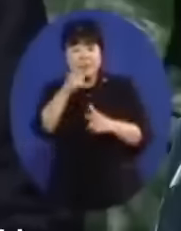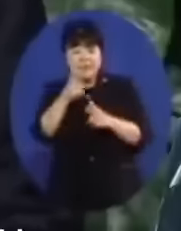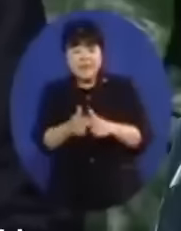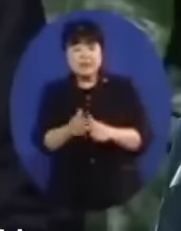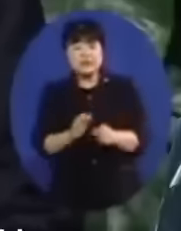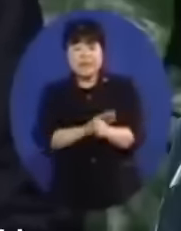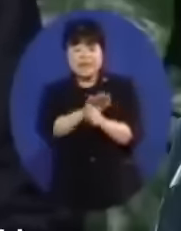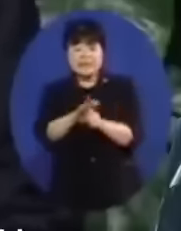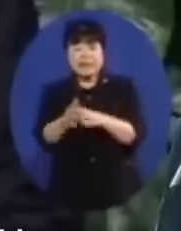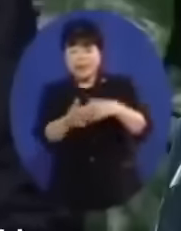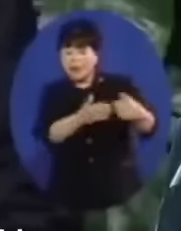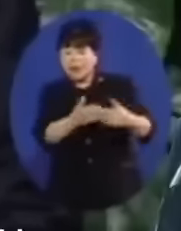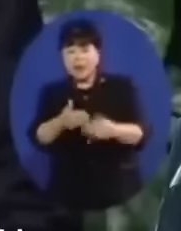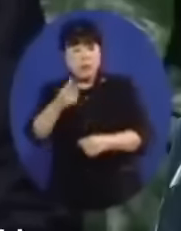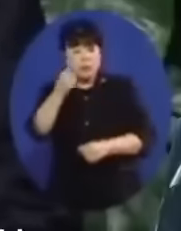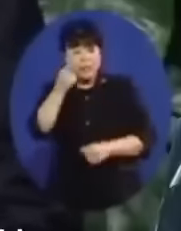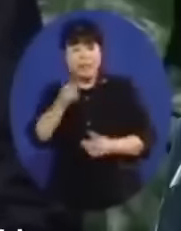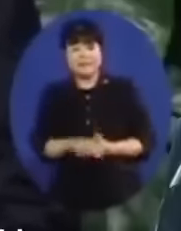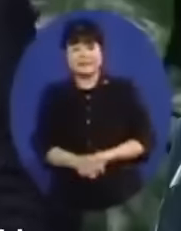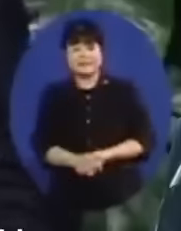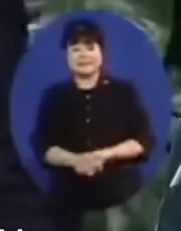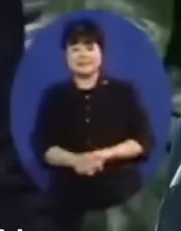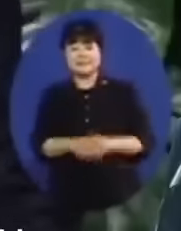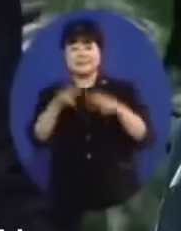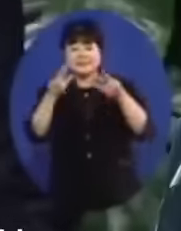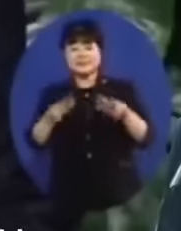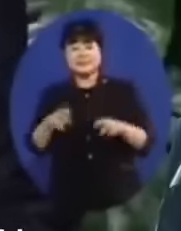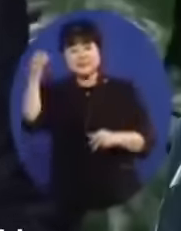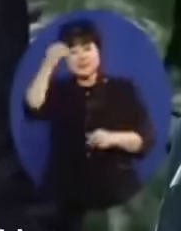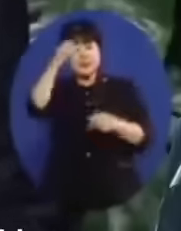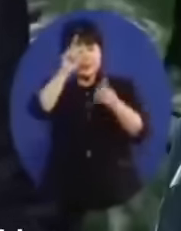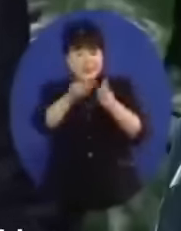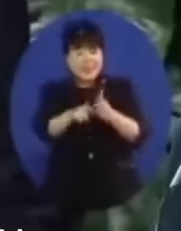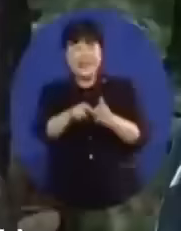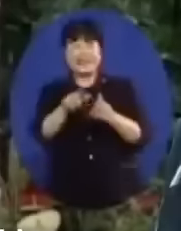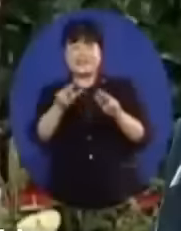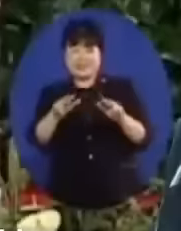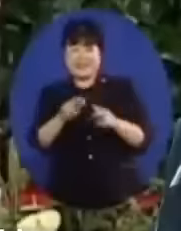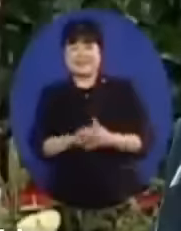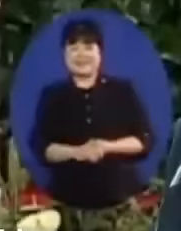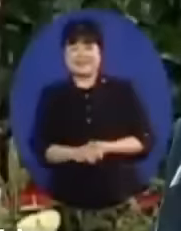예수님의 사랑을 체험할 수가 없습니다. 지금은 성령의 시대인 것입니다.